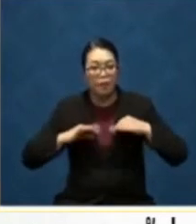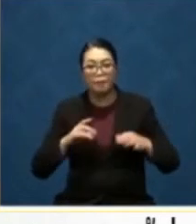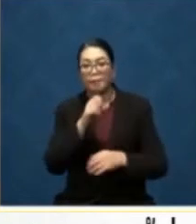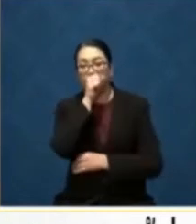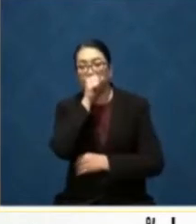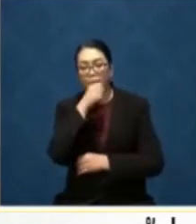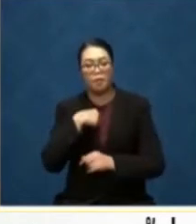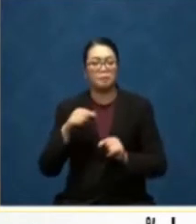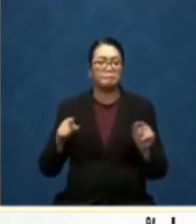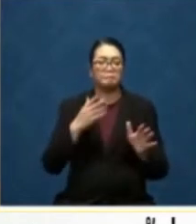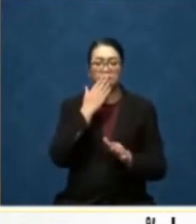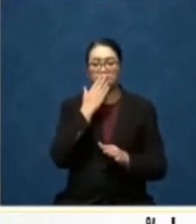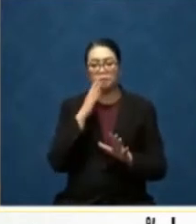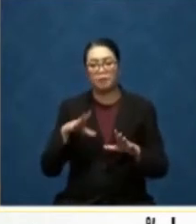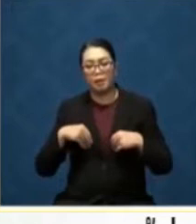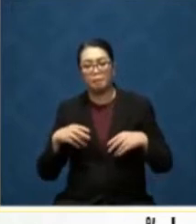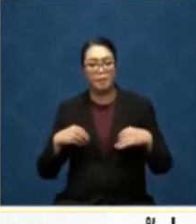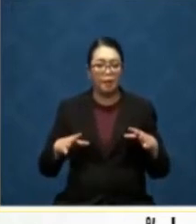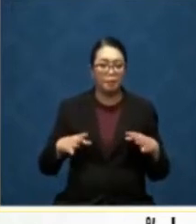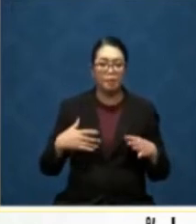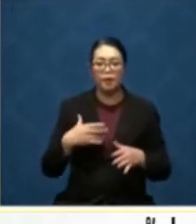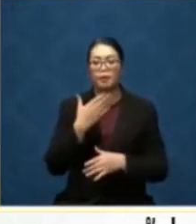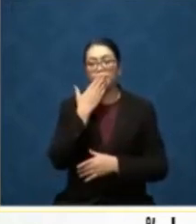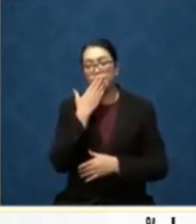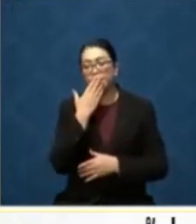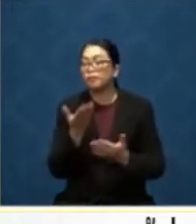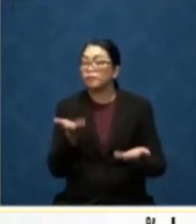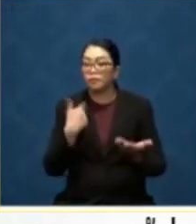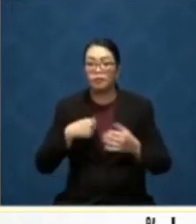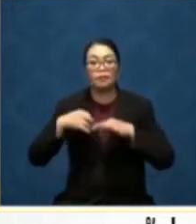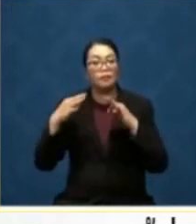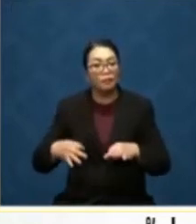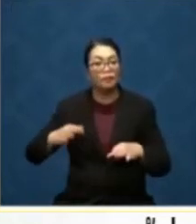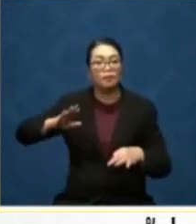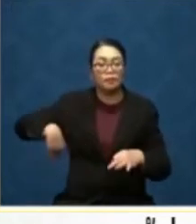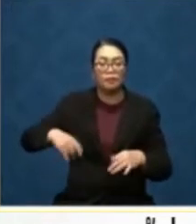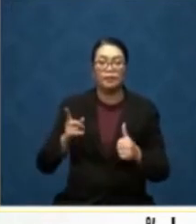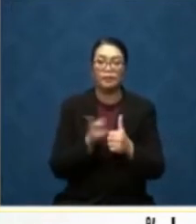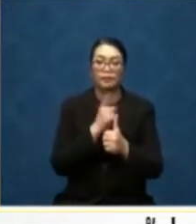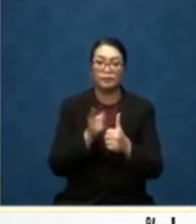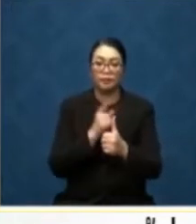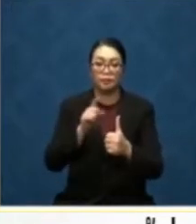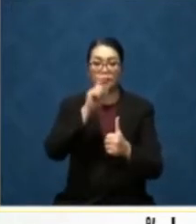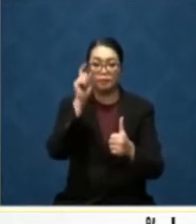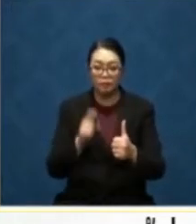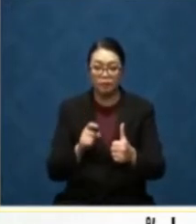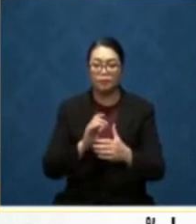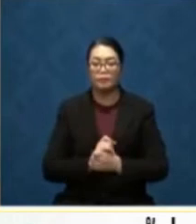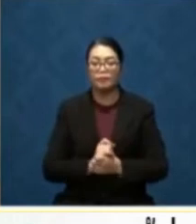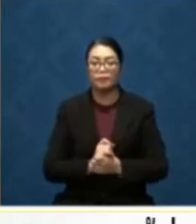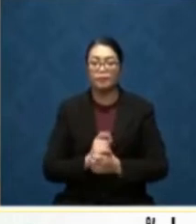โบทไม่รหวกการหอโ pid bütün ricia cannons จากเราไม่สามารถโทรัการใรางภราชมห aman. ชา์นี้ได้ เหะเด็แรก